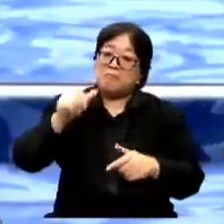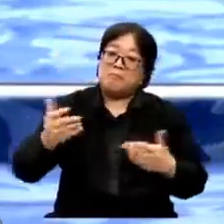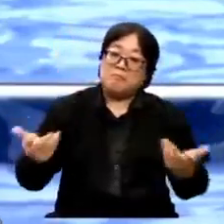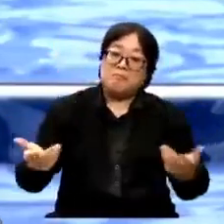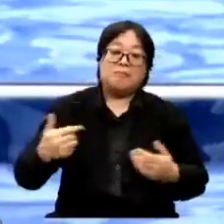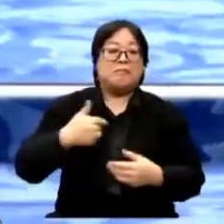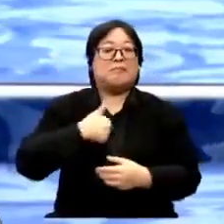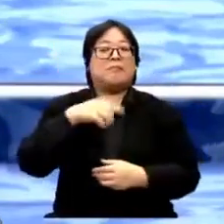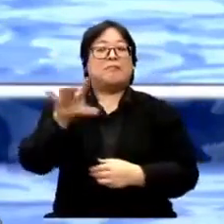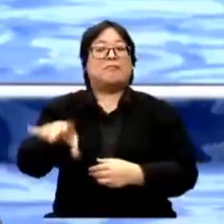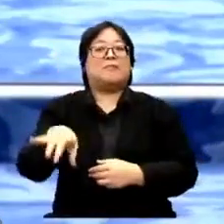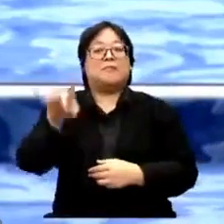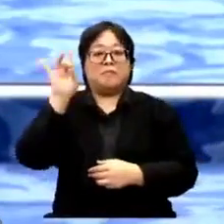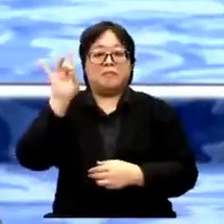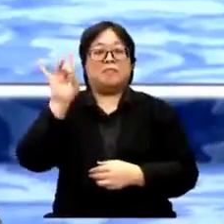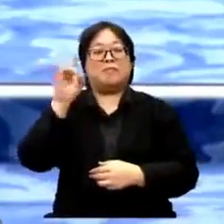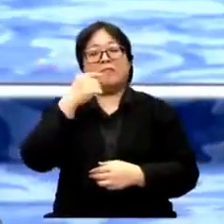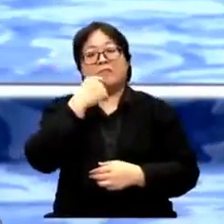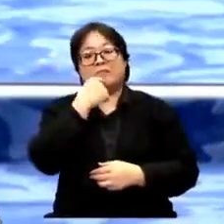pilih untuk